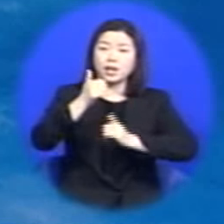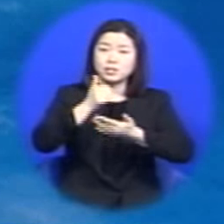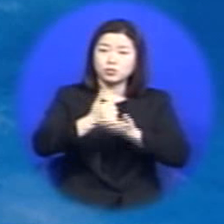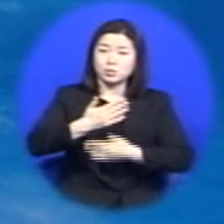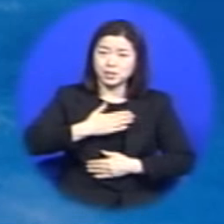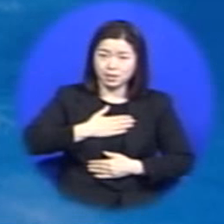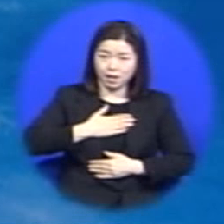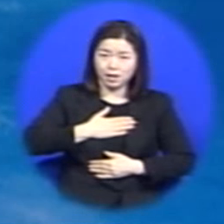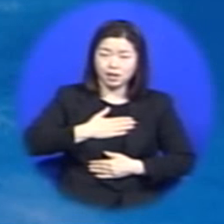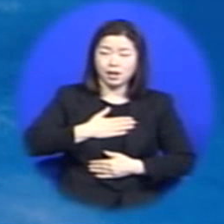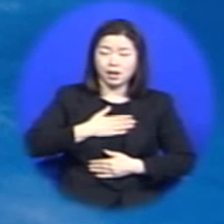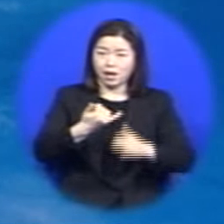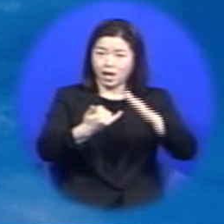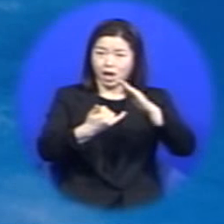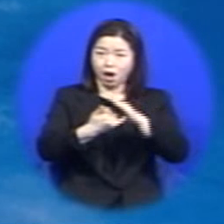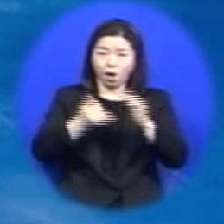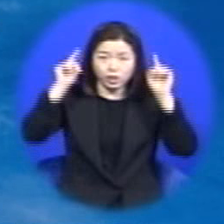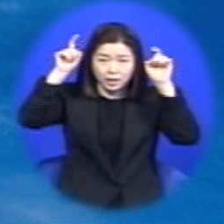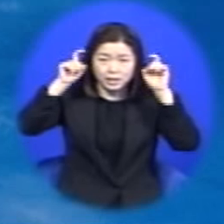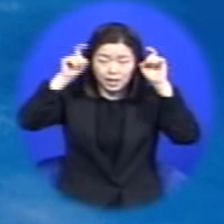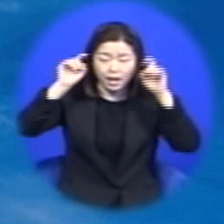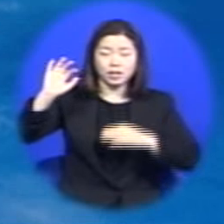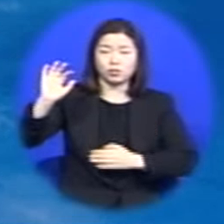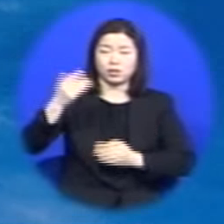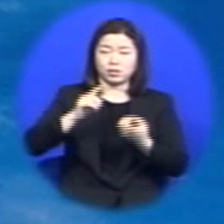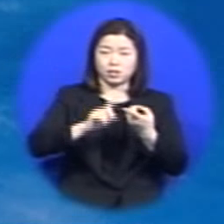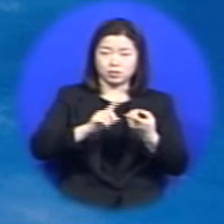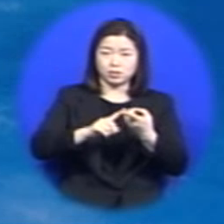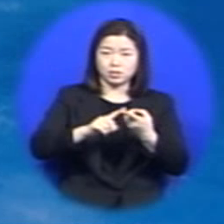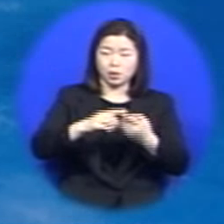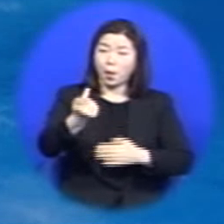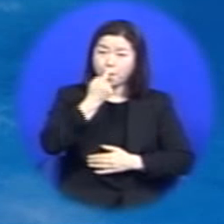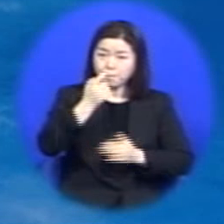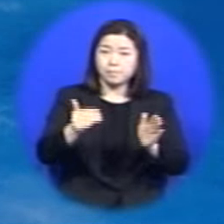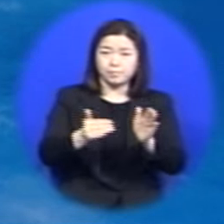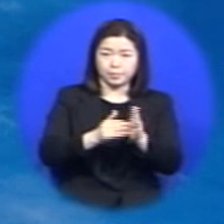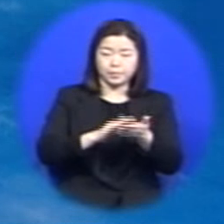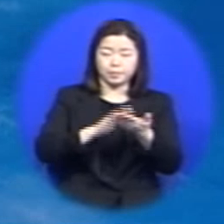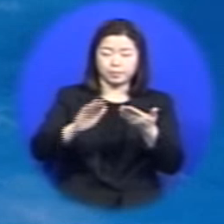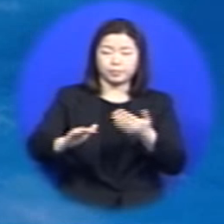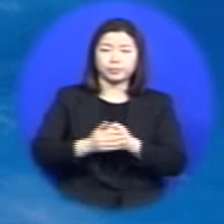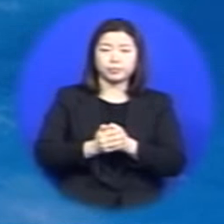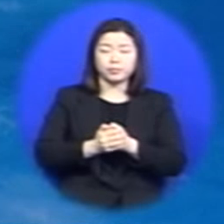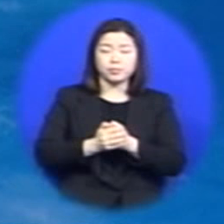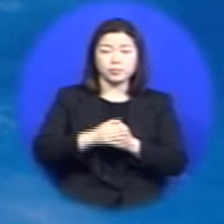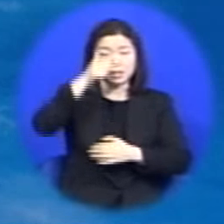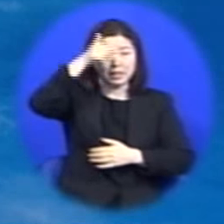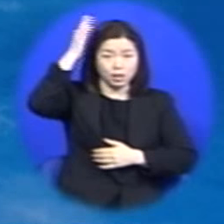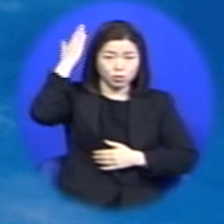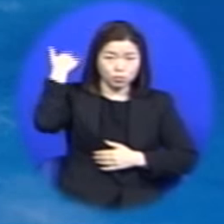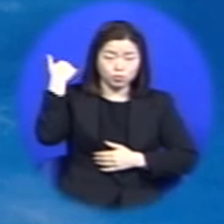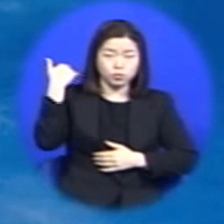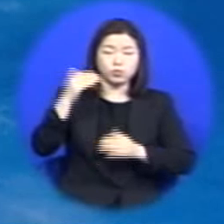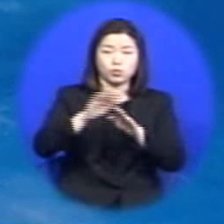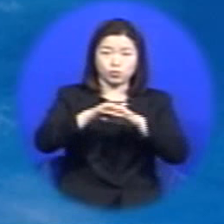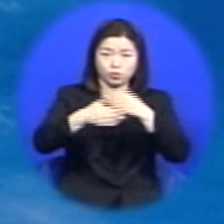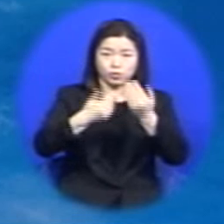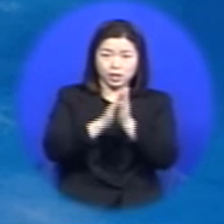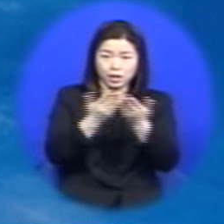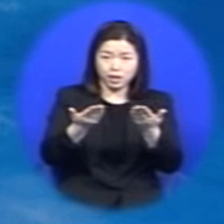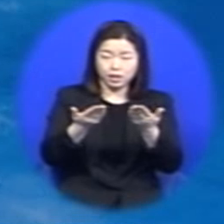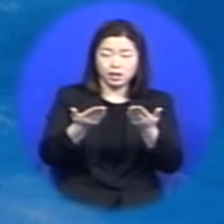나의 어린 양이 되셨다는 사실을 배웠어요. 구약에서 하나님께 속죄 제사를